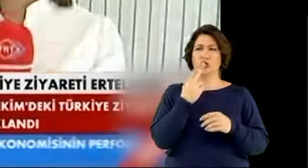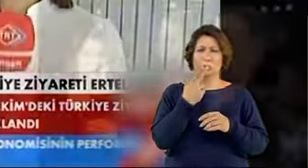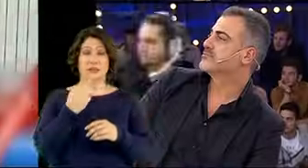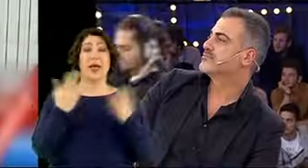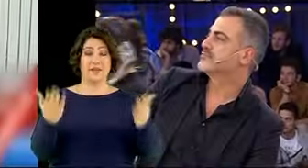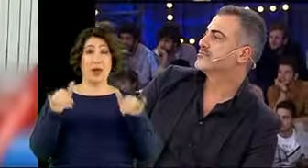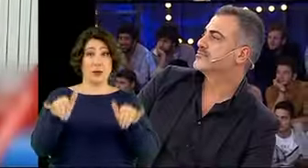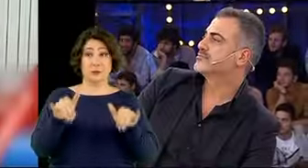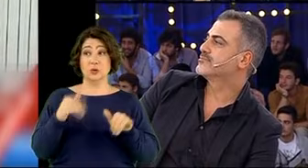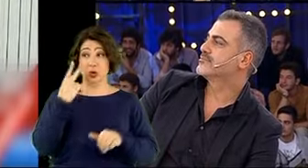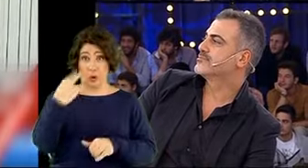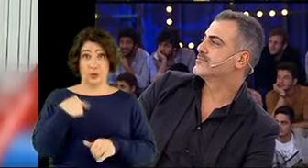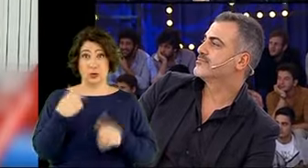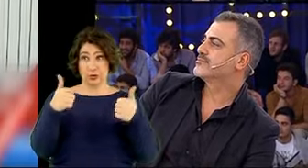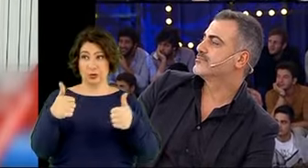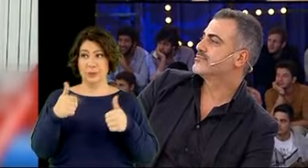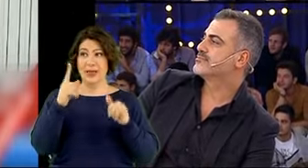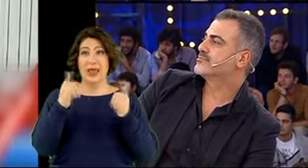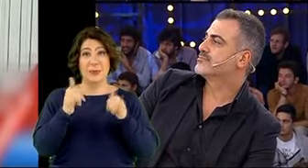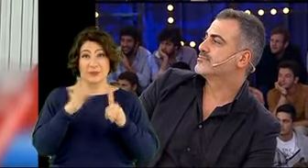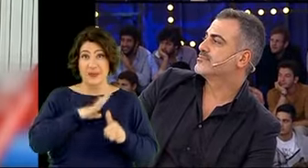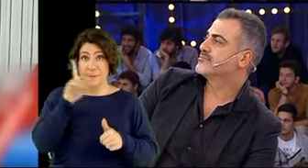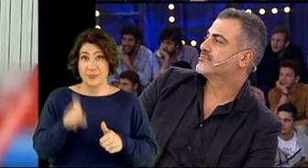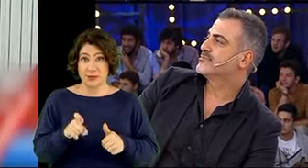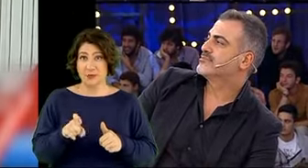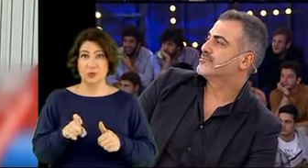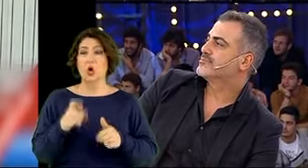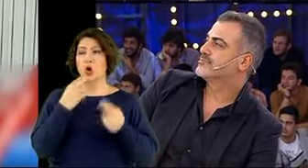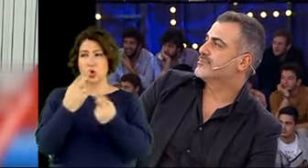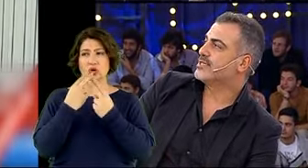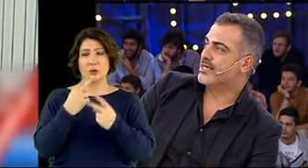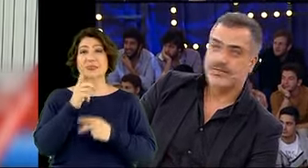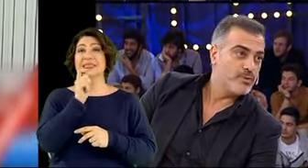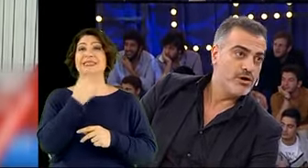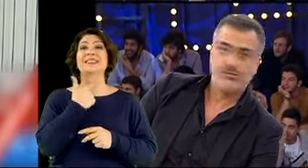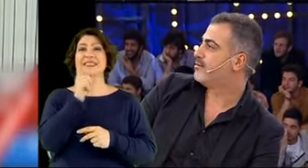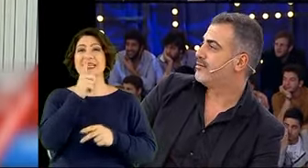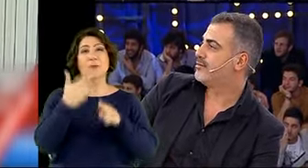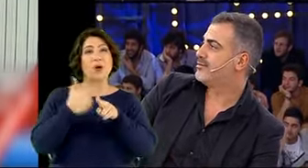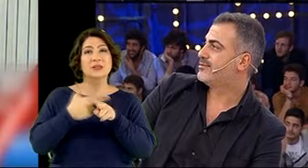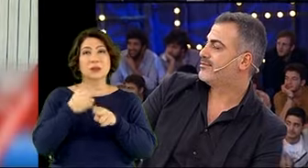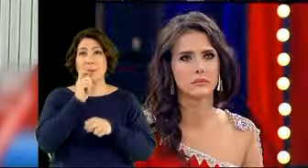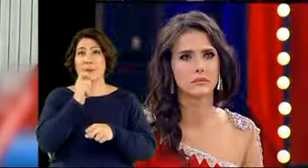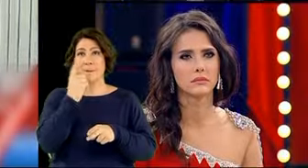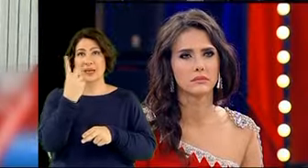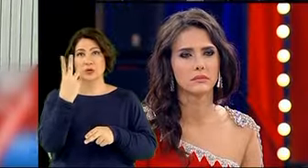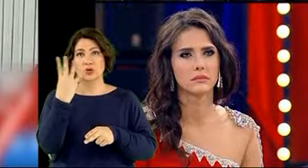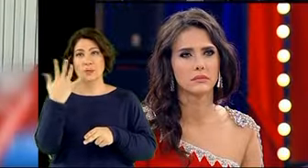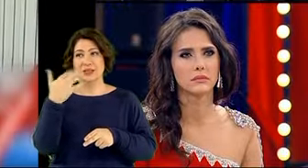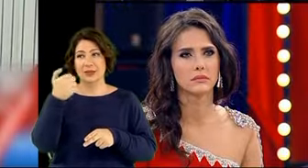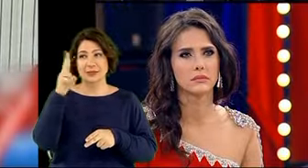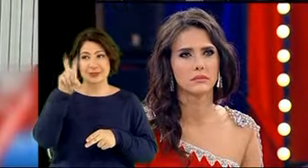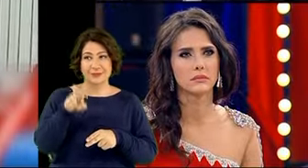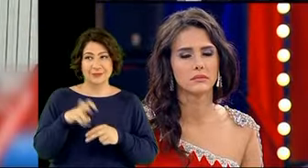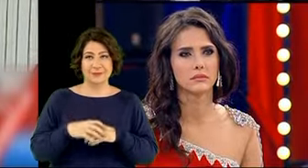Konuşuyorum. Evet, aynen. Görebiliyorsunuz herhalde. Bir yaramazlığınız var mıdır? Konuşuyorum. Ses provası veriyorum. Yayın mikrofonla yayın konuşuyoruz. 1, 2, 3, 4, 5, 6, 7,